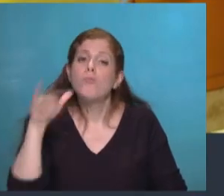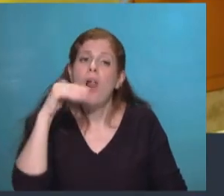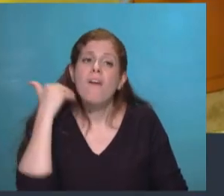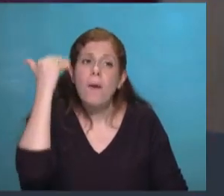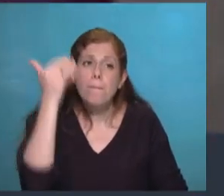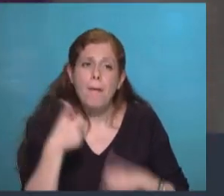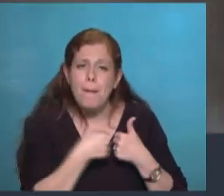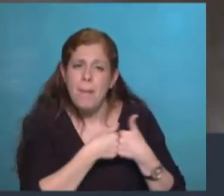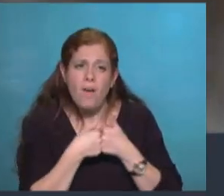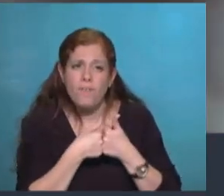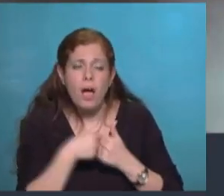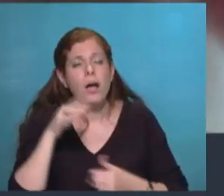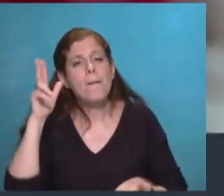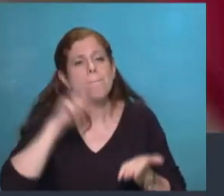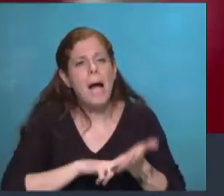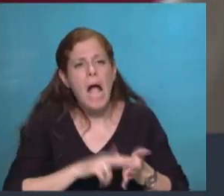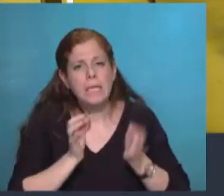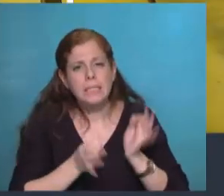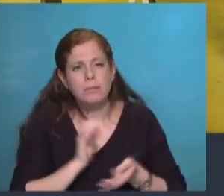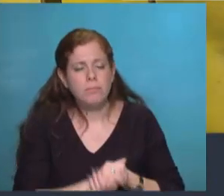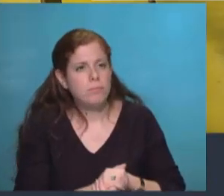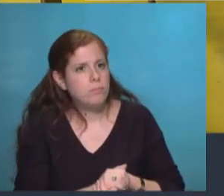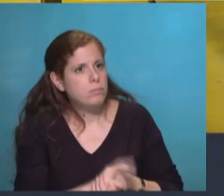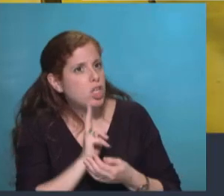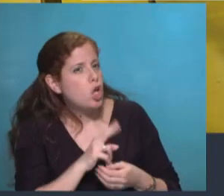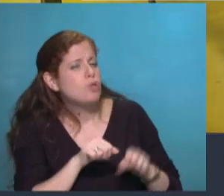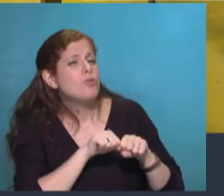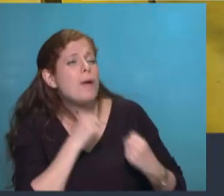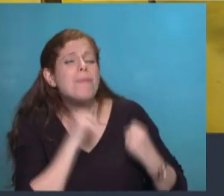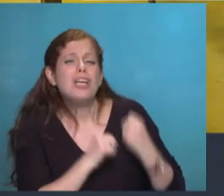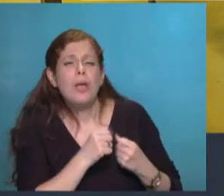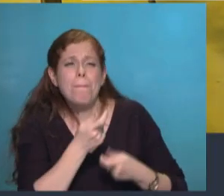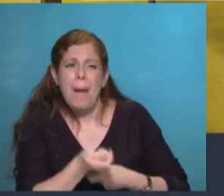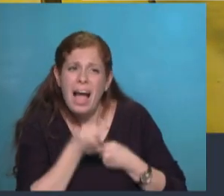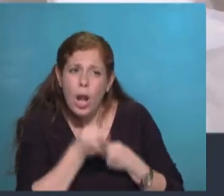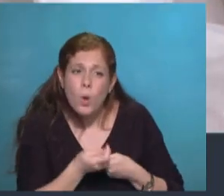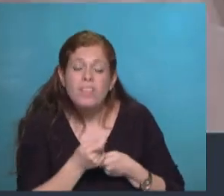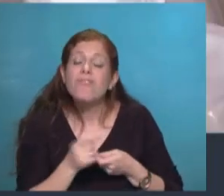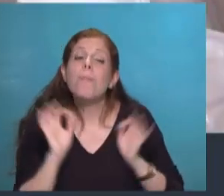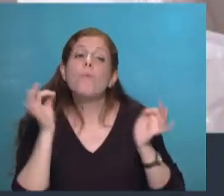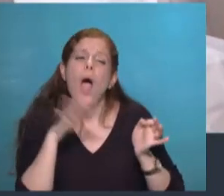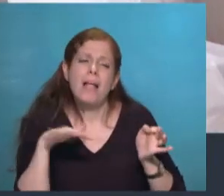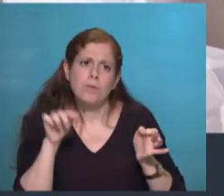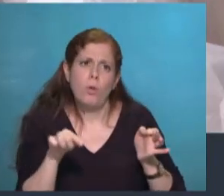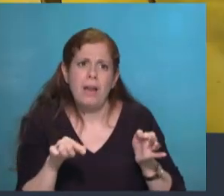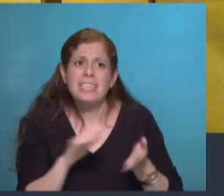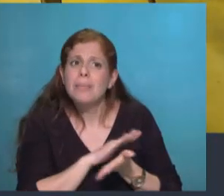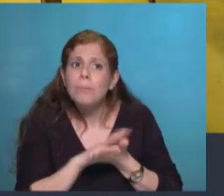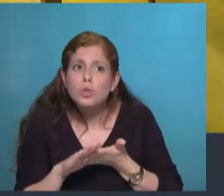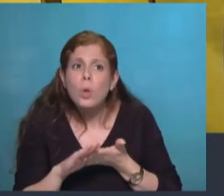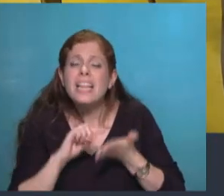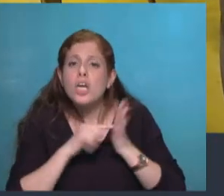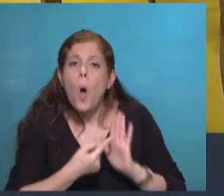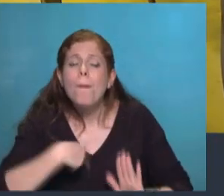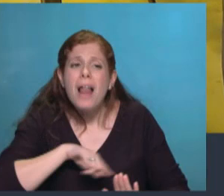במאבק, בגץ. יש משברים קשים בחקלאות בכלל ובאזורים האלה בפרט. זה פשוט לגזרום לנו